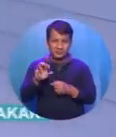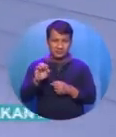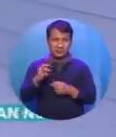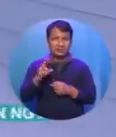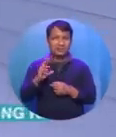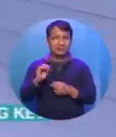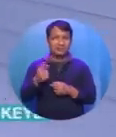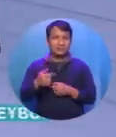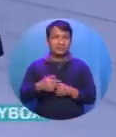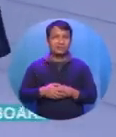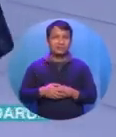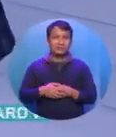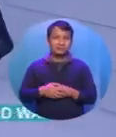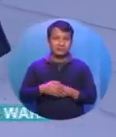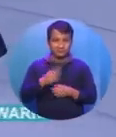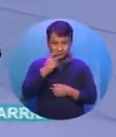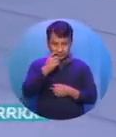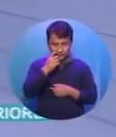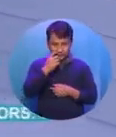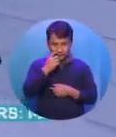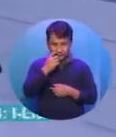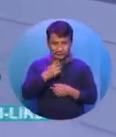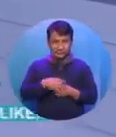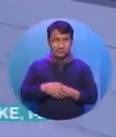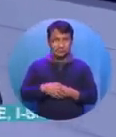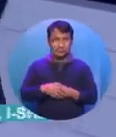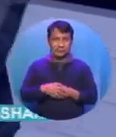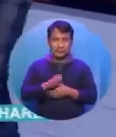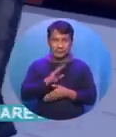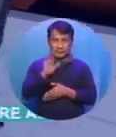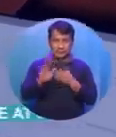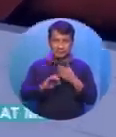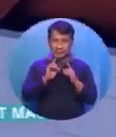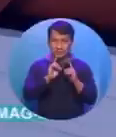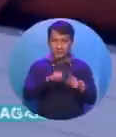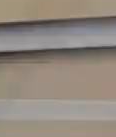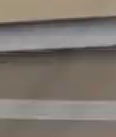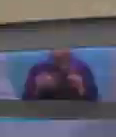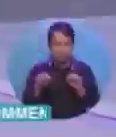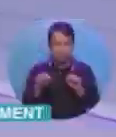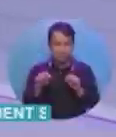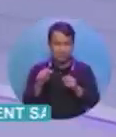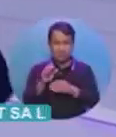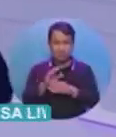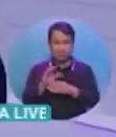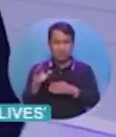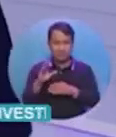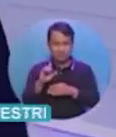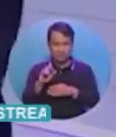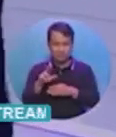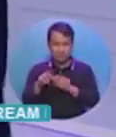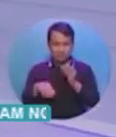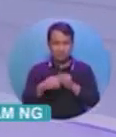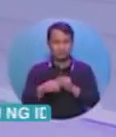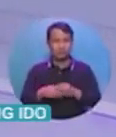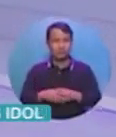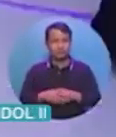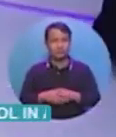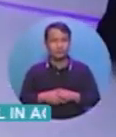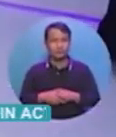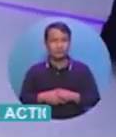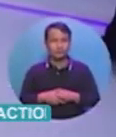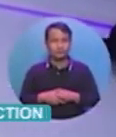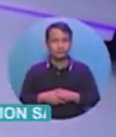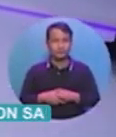roses. Ngayon naman, anuin natin ang ating accomplishment report. Laruan ng kotse.